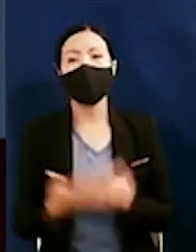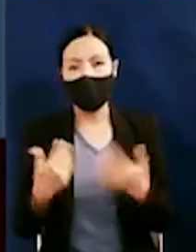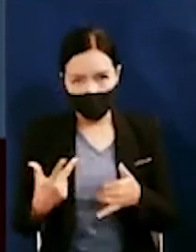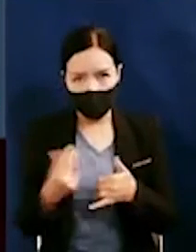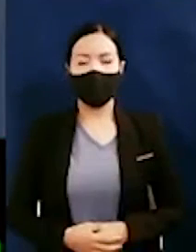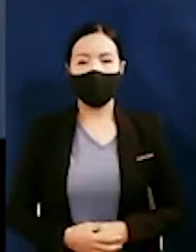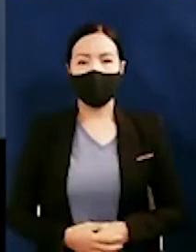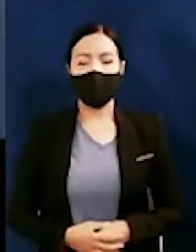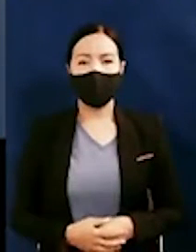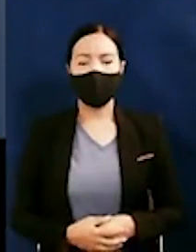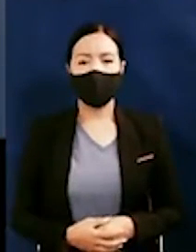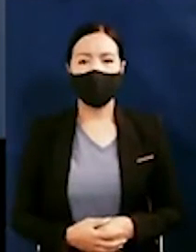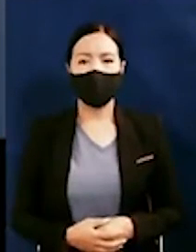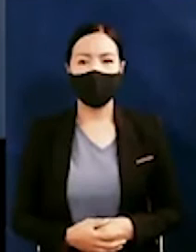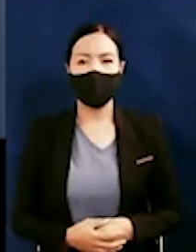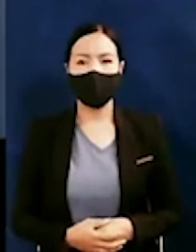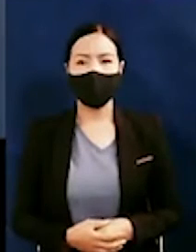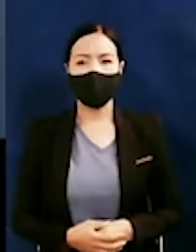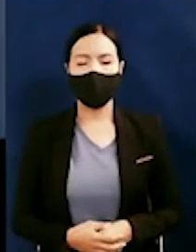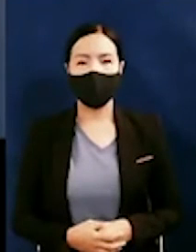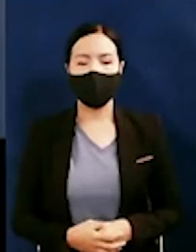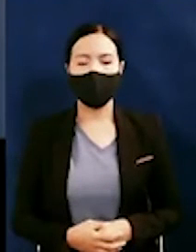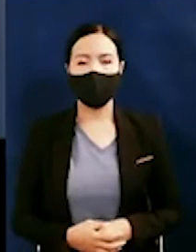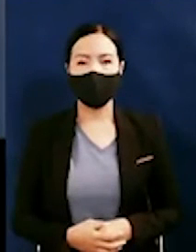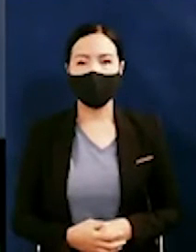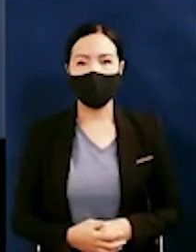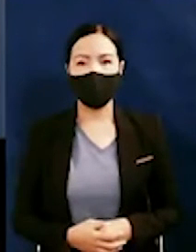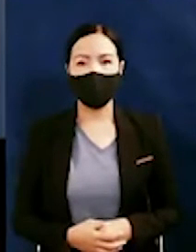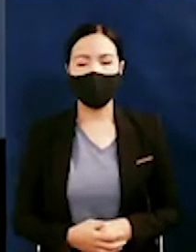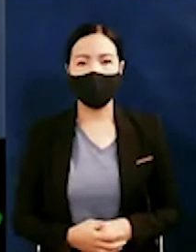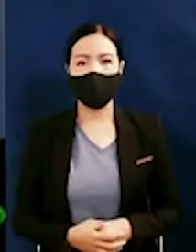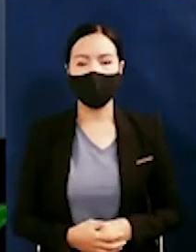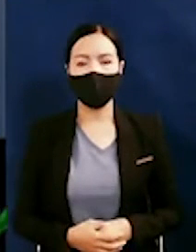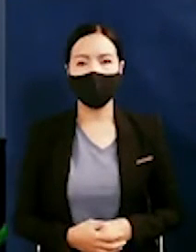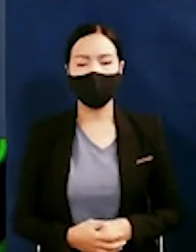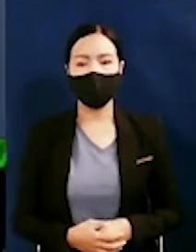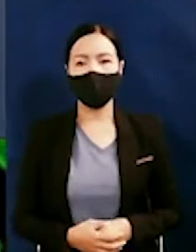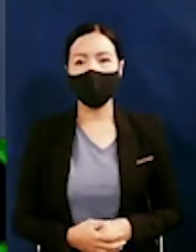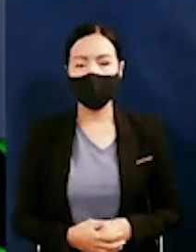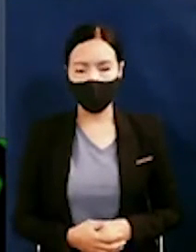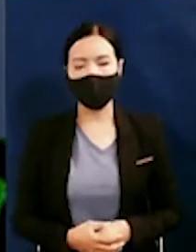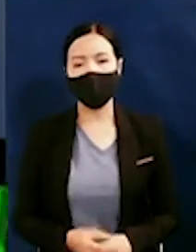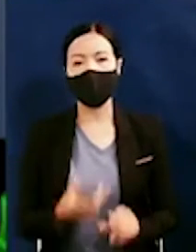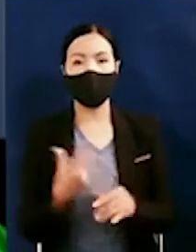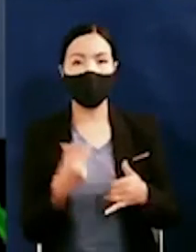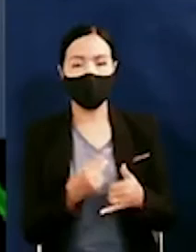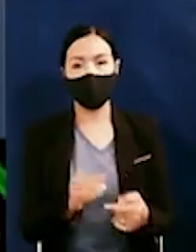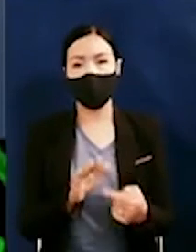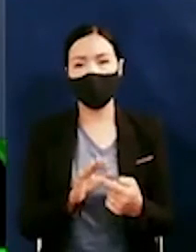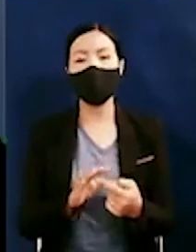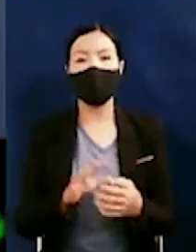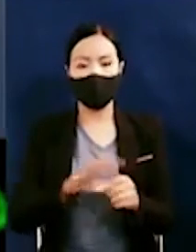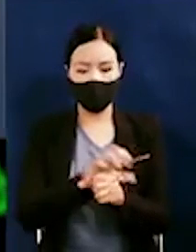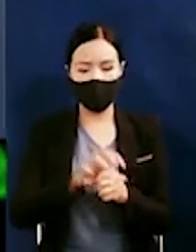หลังมานะครับในเรื่องของวัคซีนเนี่ยนะครับเอ่ออย่างวัคซีนเดลต้าเนี่ยฉีด